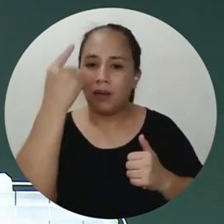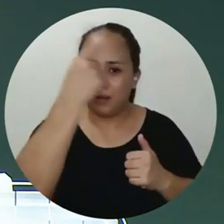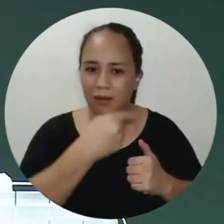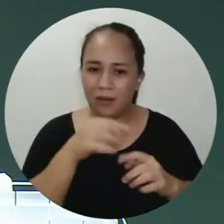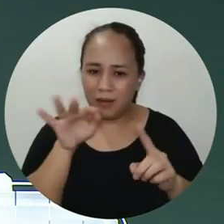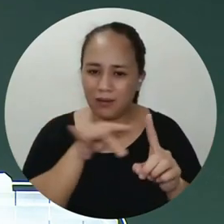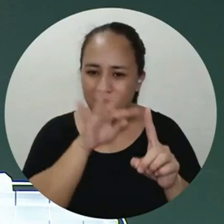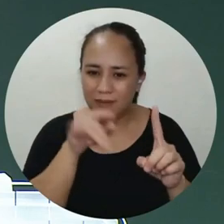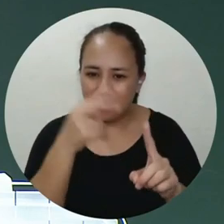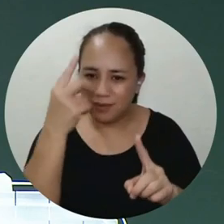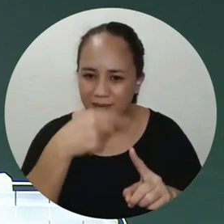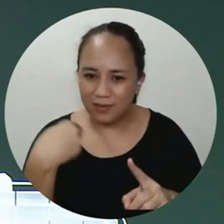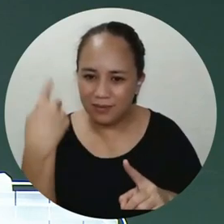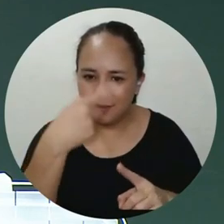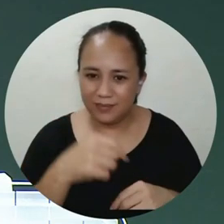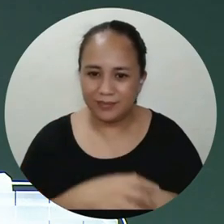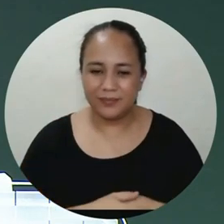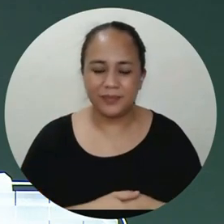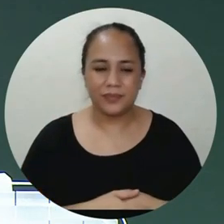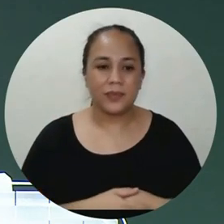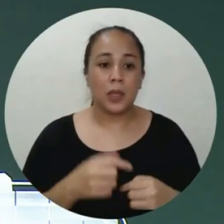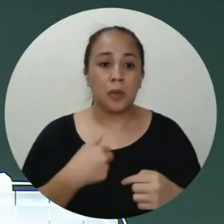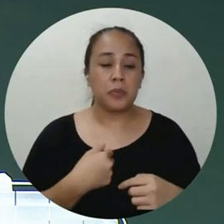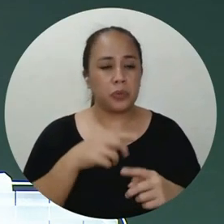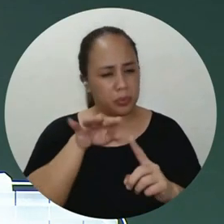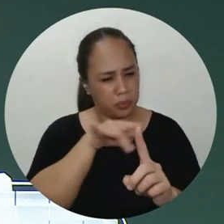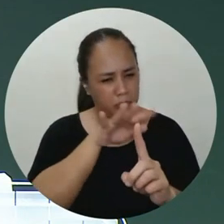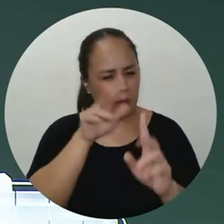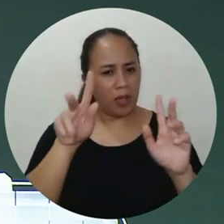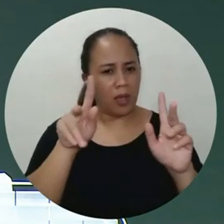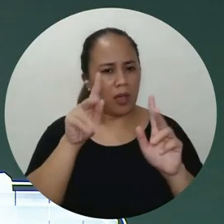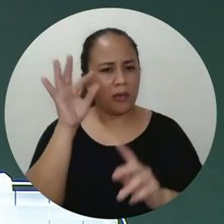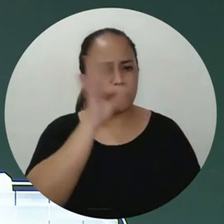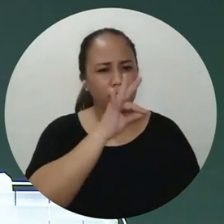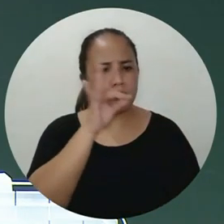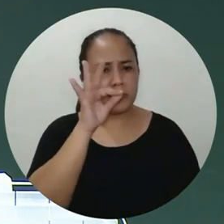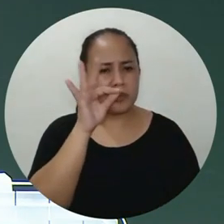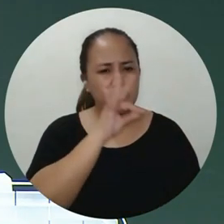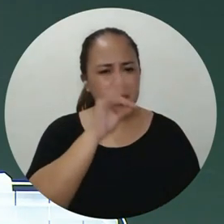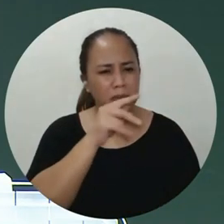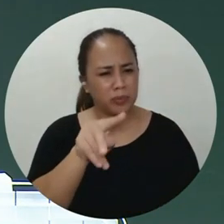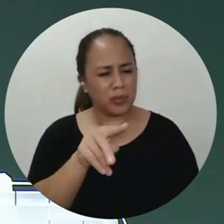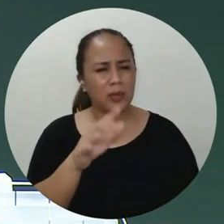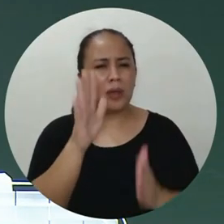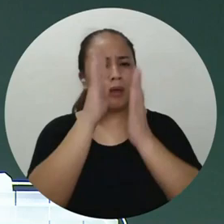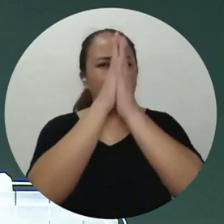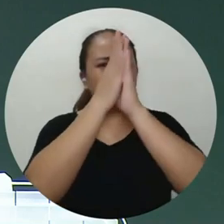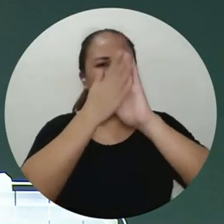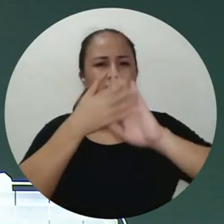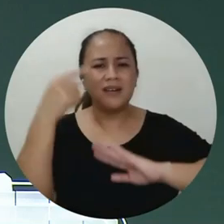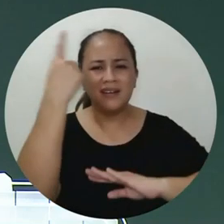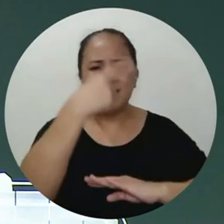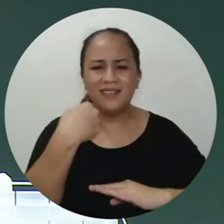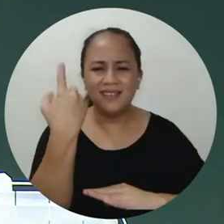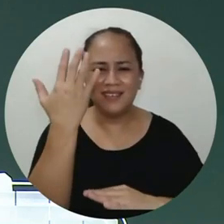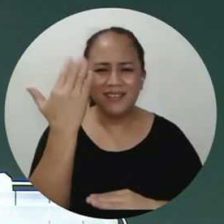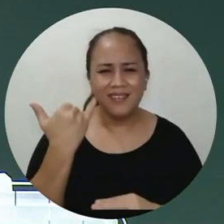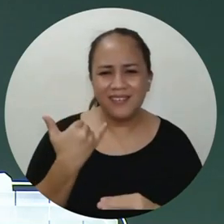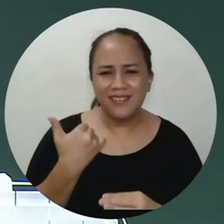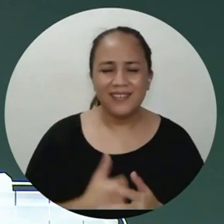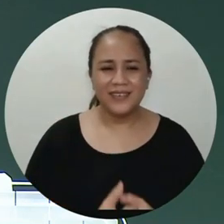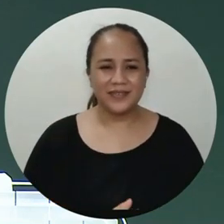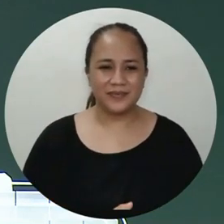얼굴이 편안하더라고. But when I look at Filipinos, you have very peaceful faces. 보니까 뭐 가진 것도 별로 없는 것 같은데